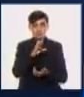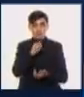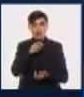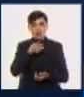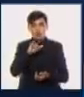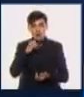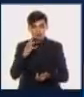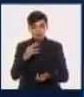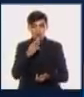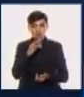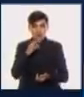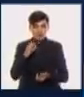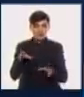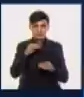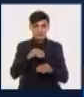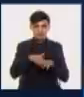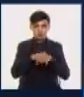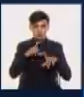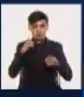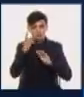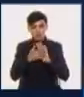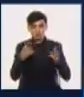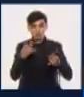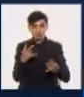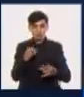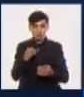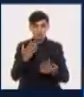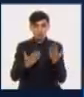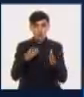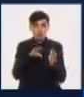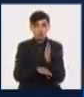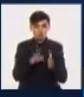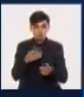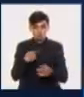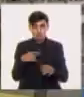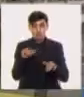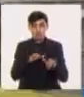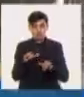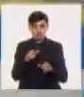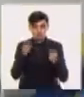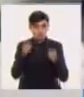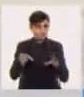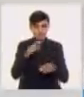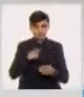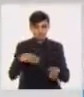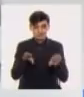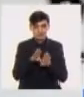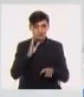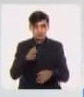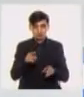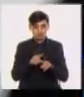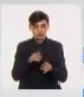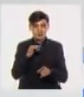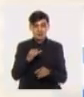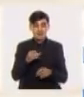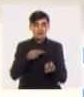же должны с пониманием к этому относиться. Если обстановка будет ухудшаться, мы вообще все спортивные секции закроем. Точных сроков, когда